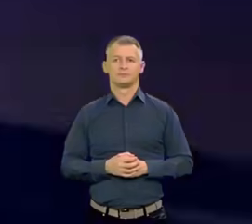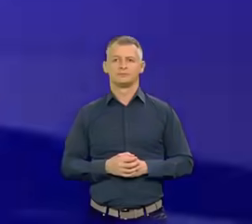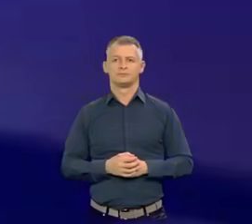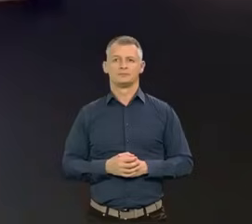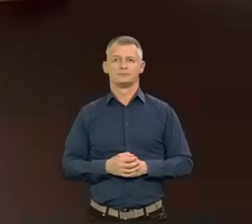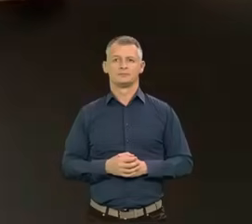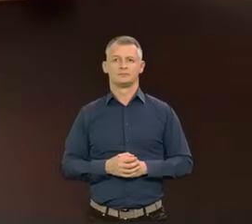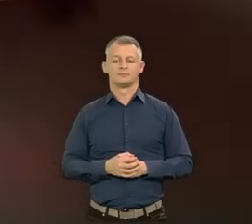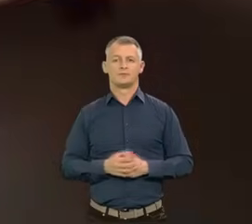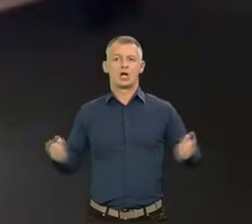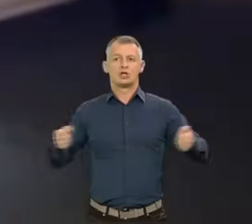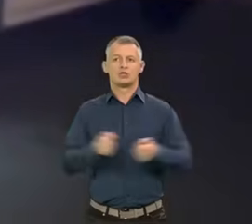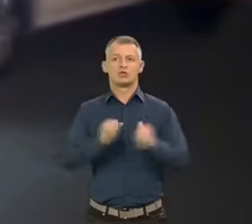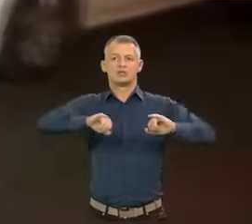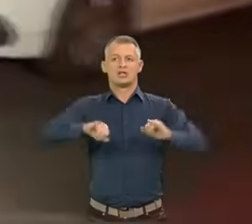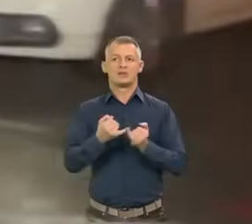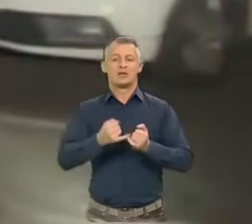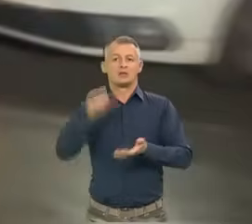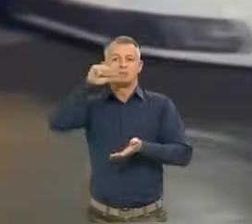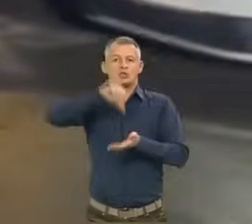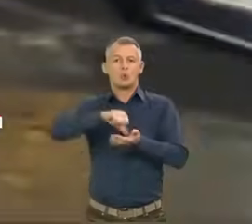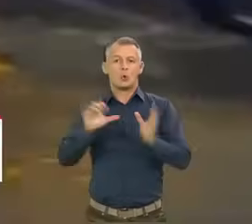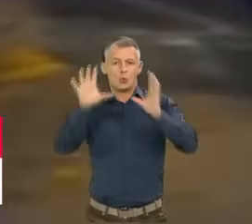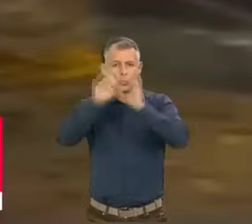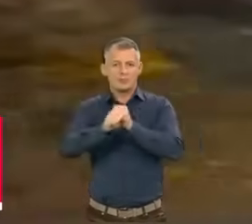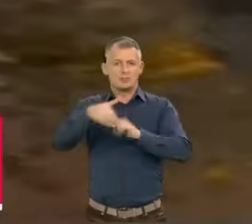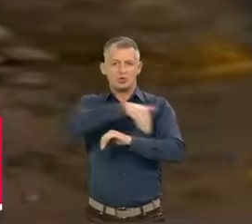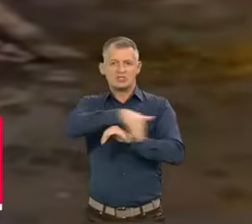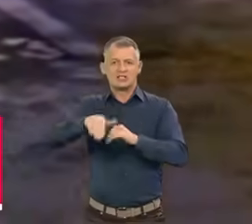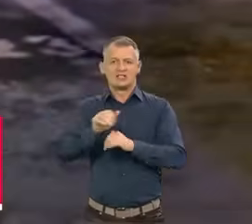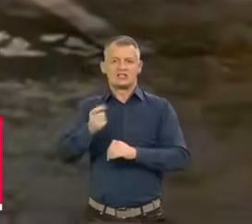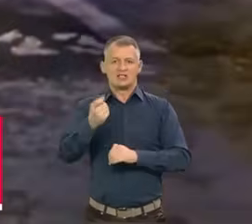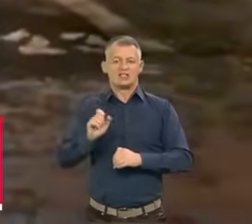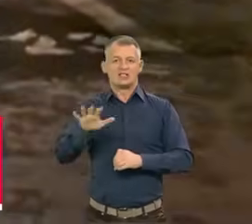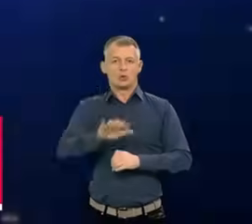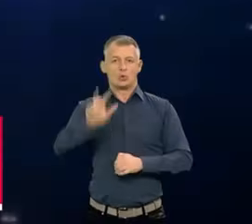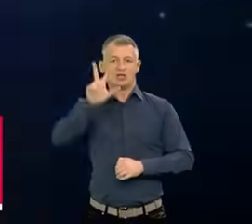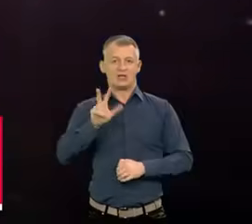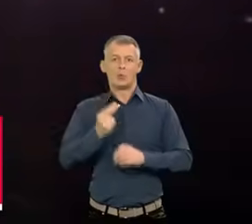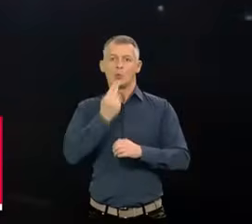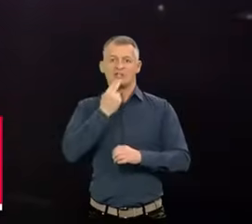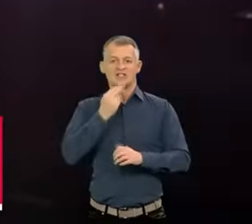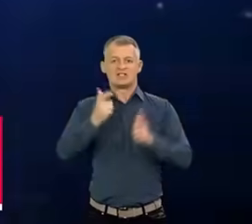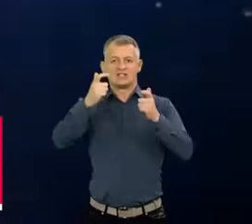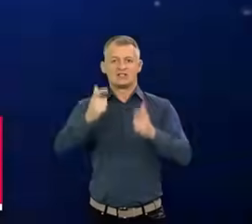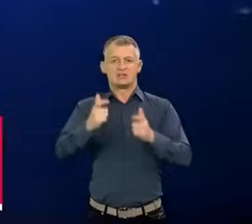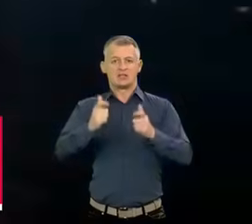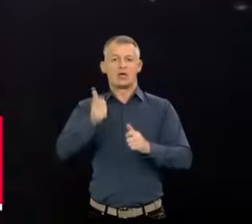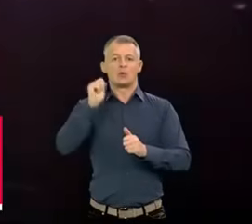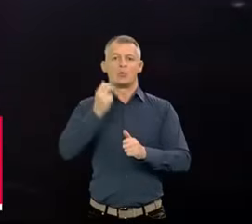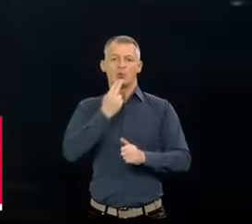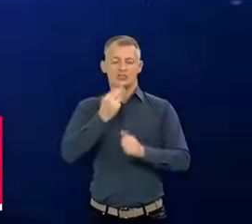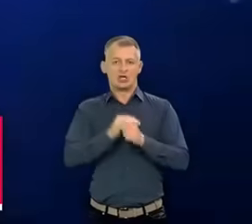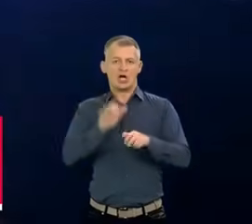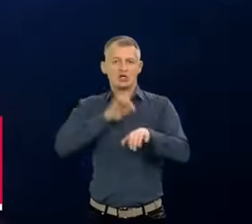ar accidentul s a produs în miez de noapte pe o stradă din Sectorul 3 Polițiștii secției 11 au încercat să oprească